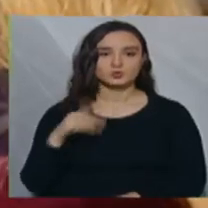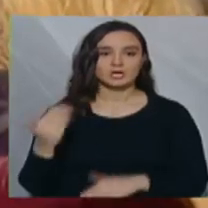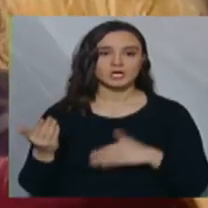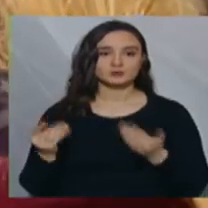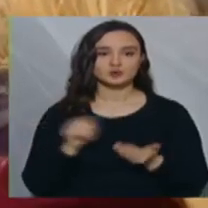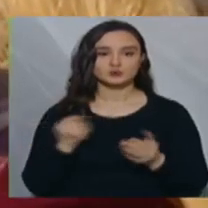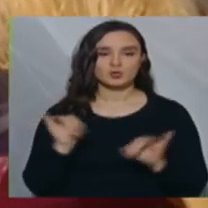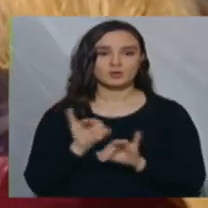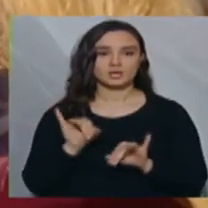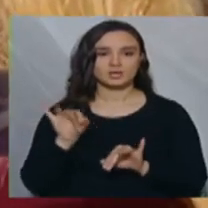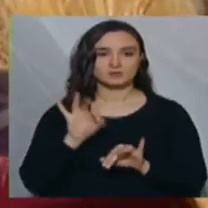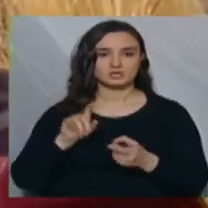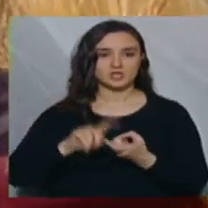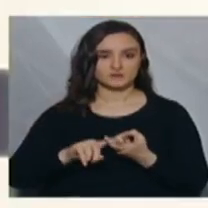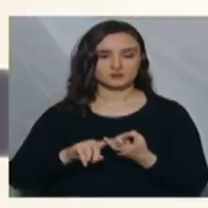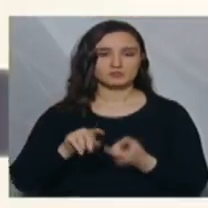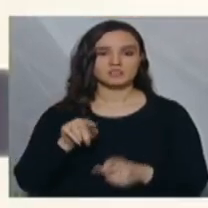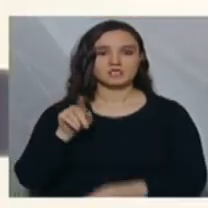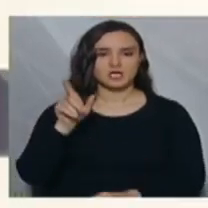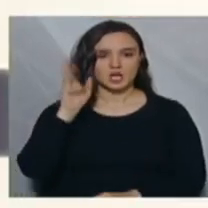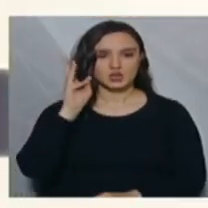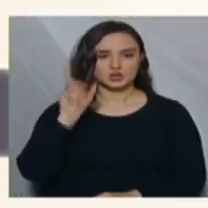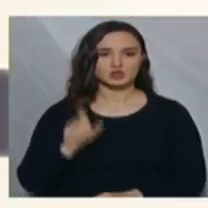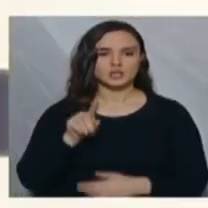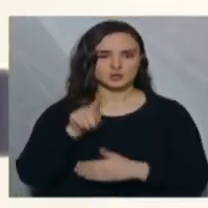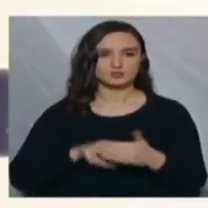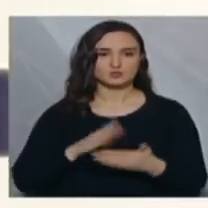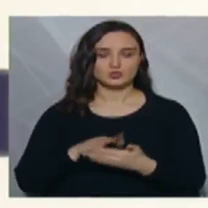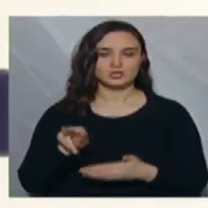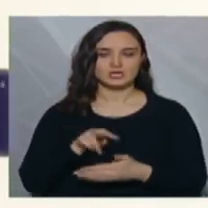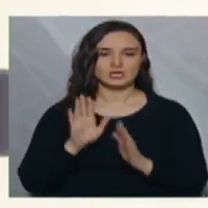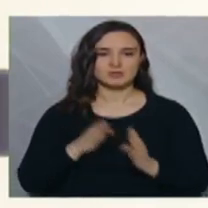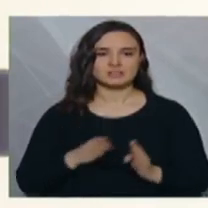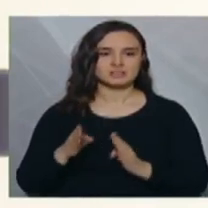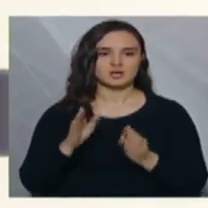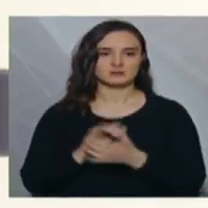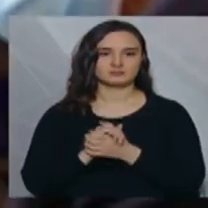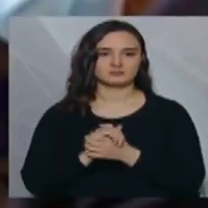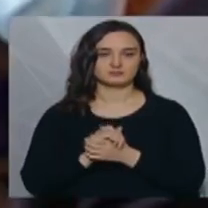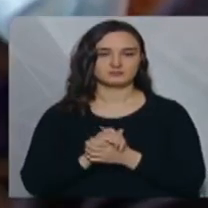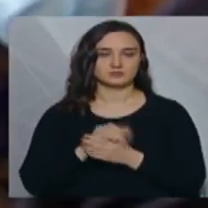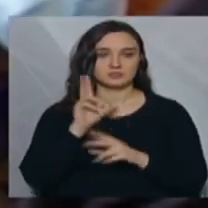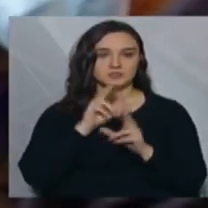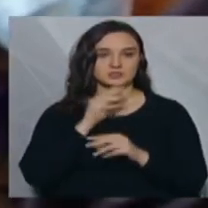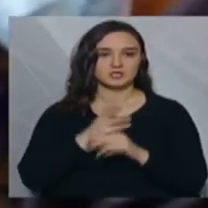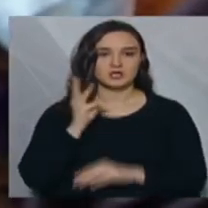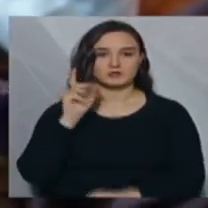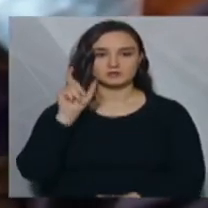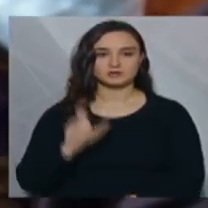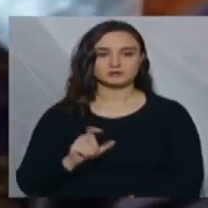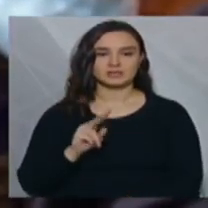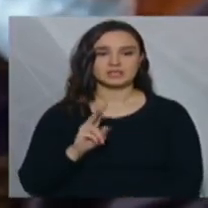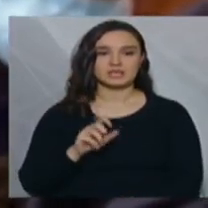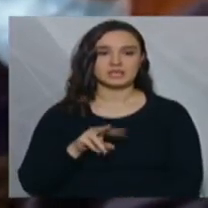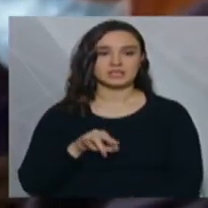შორის მოლაპარაკებასთან დაკავშირებითაც. დიპლომატი დარწმუნებულია, რომ პარტიები იპოვიან გამოსავალს. ეს განცხადება ამერიკის შეერთებული შტატების ელჩმა საქართველოში კელი